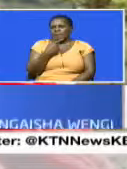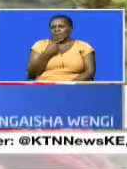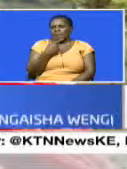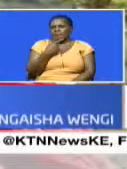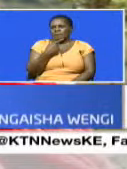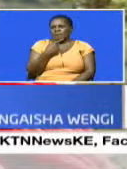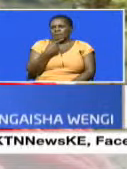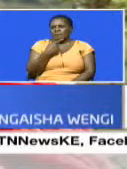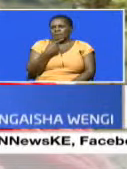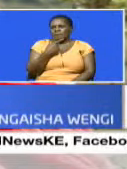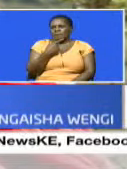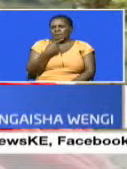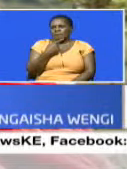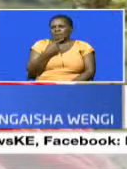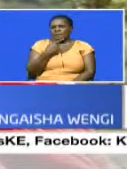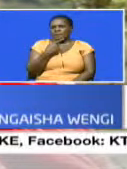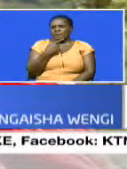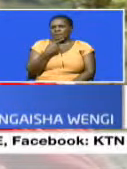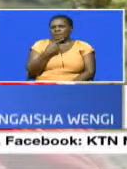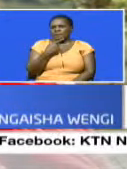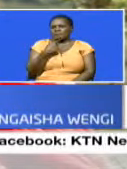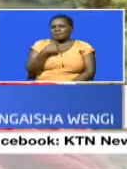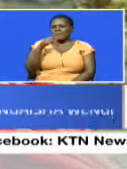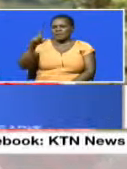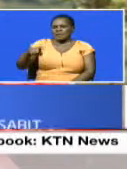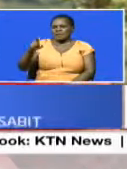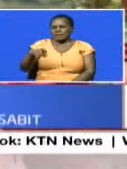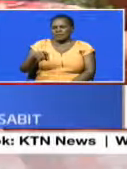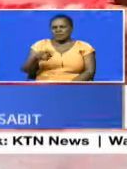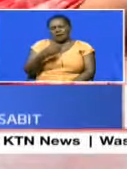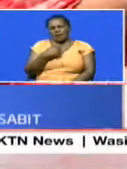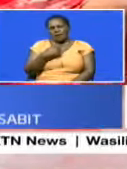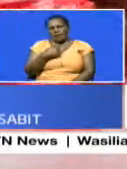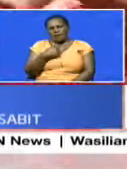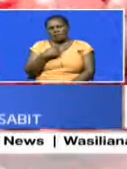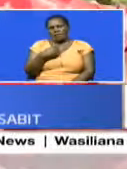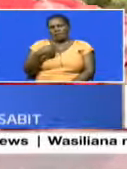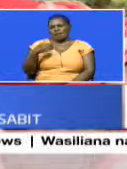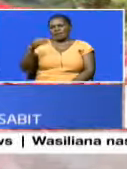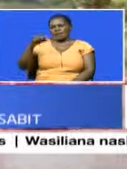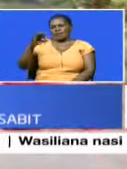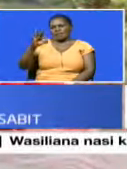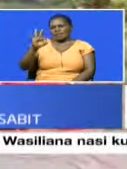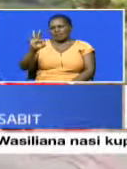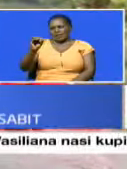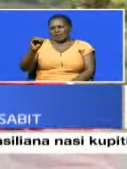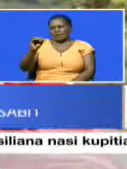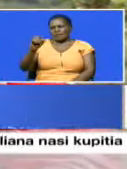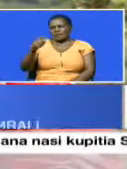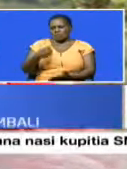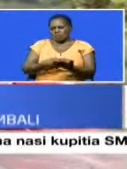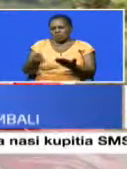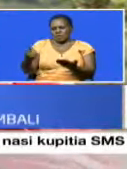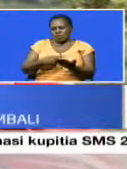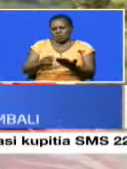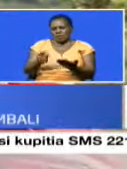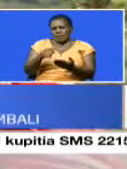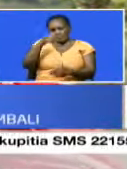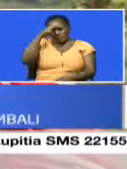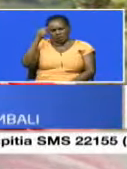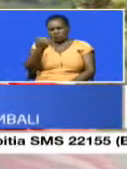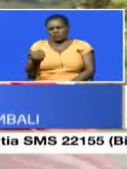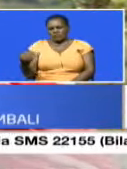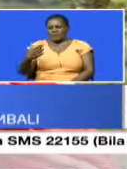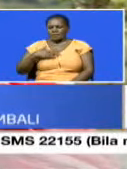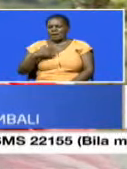kum shan yaayu base. Nilihitaji kuwa angalau na shilingi 30,000 kila wiki kwa ajili ya matibabu ya